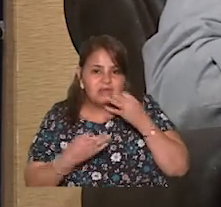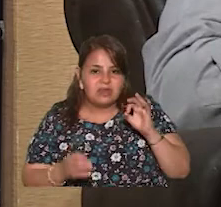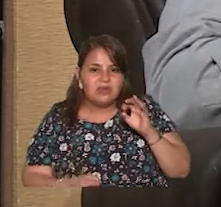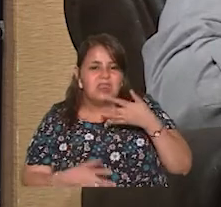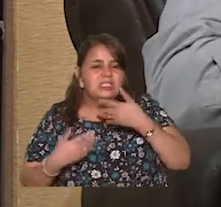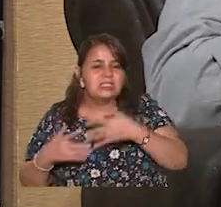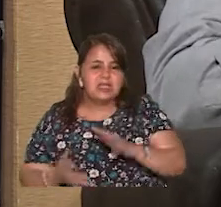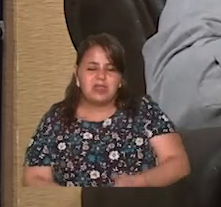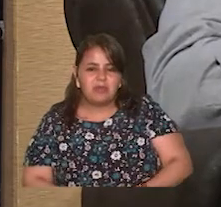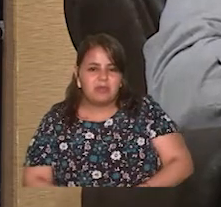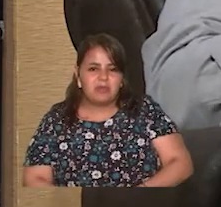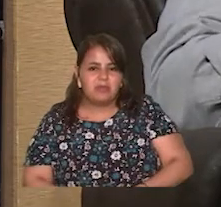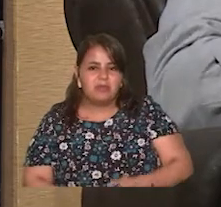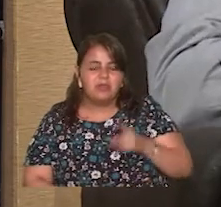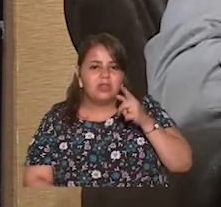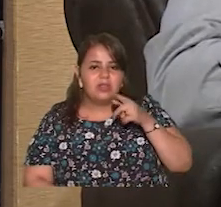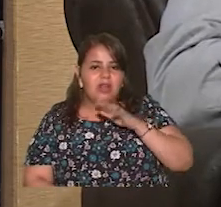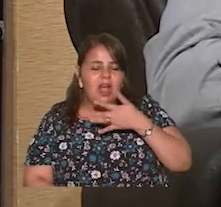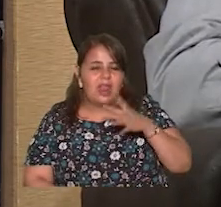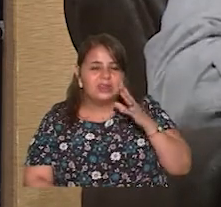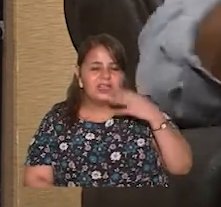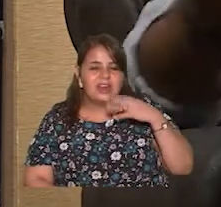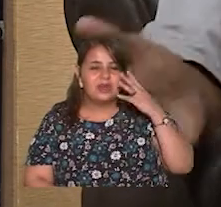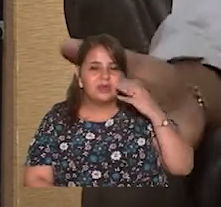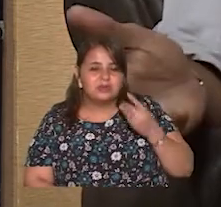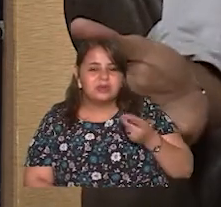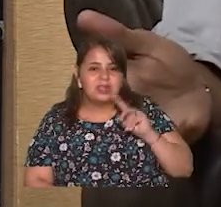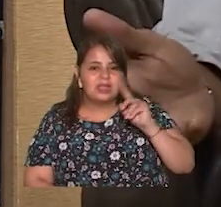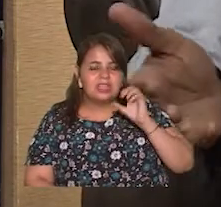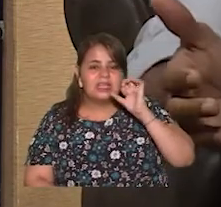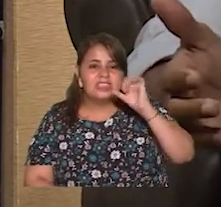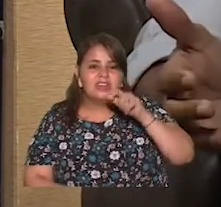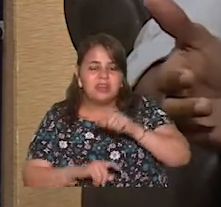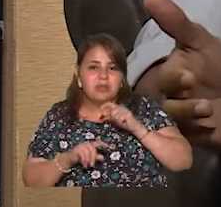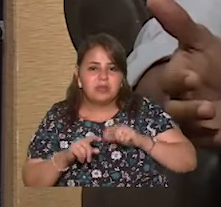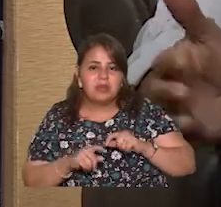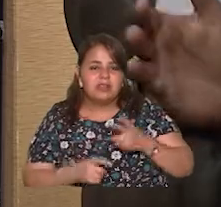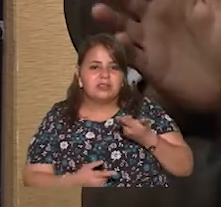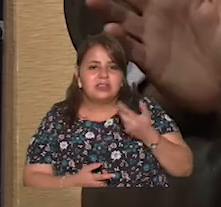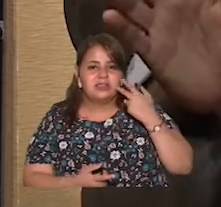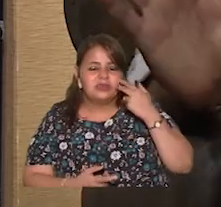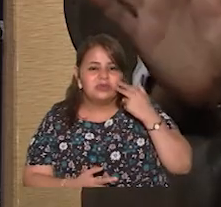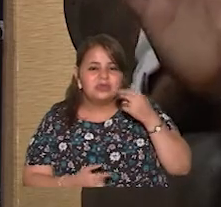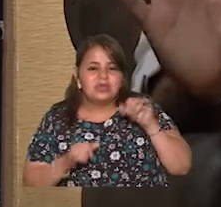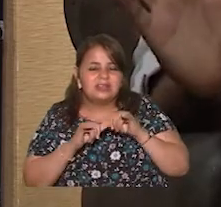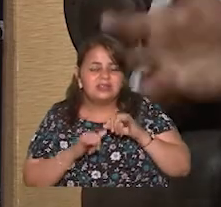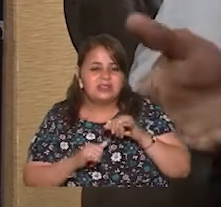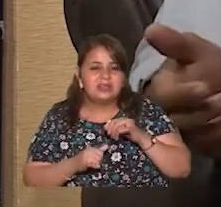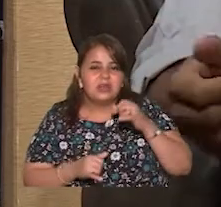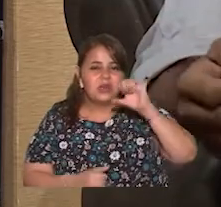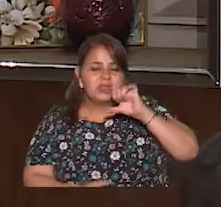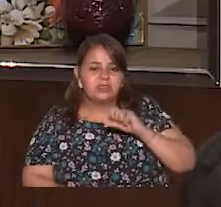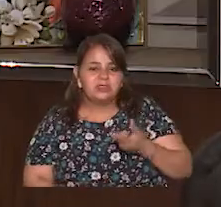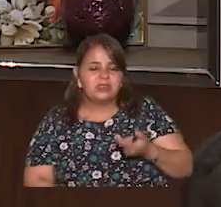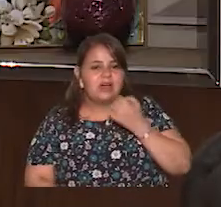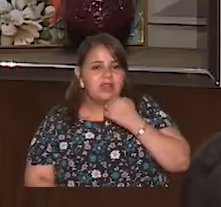مع الخطيه دي وخلاص بقى وتتبسط قوي مع الارقام؟ ما 90% مدمنين مواقع اباحيه، فخلاص انا في 90%. ده العادي، ده